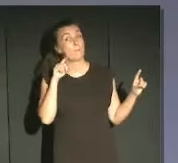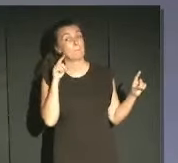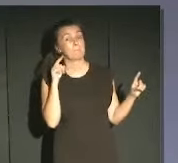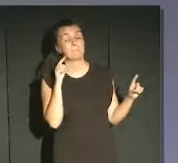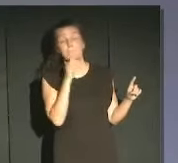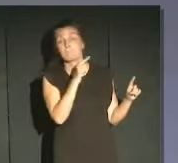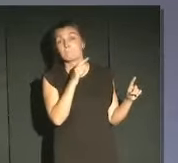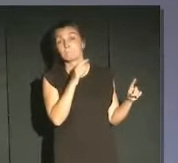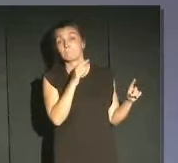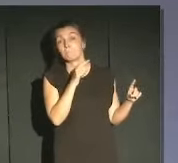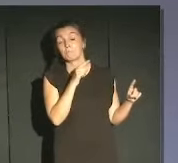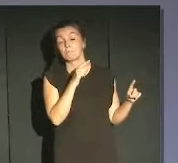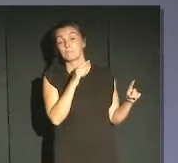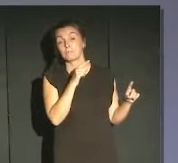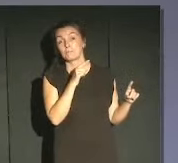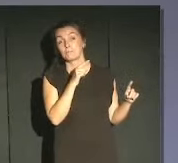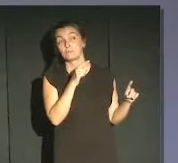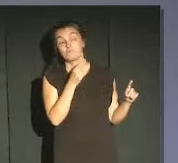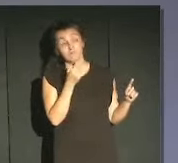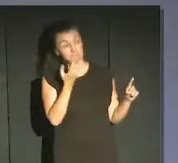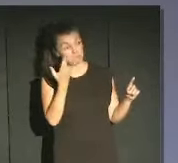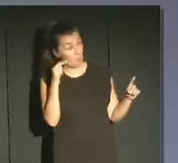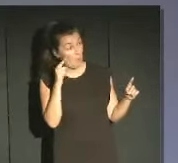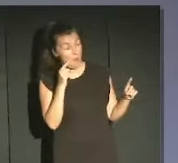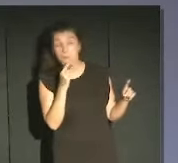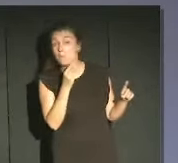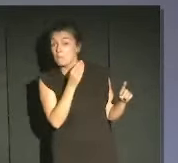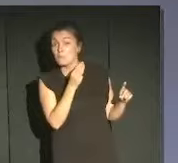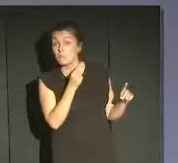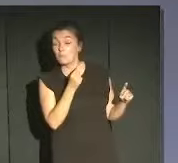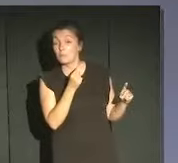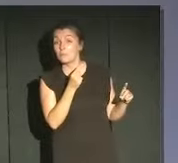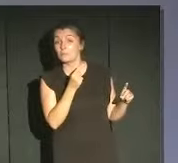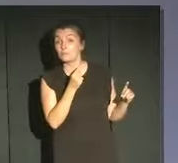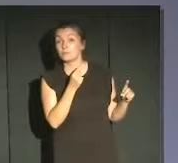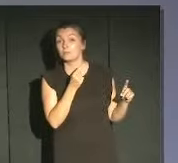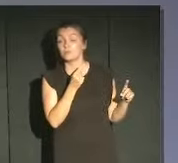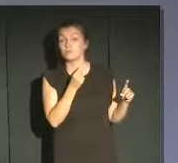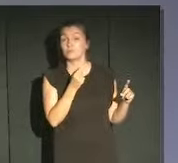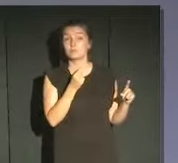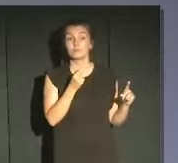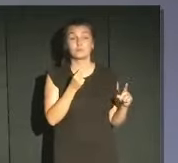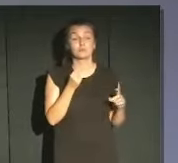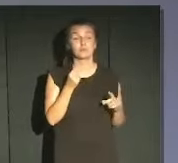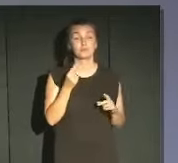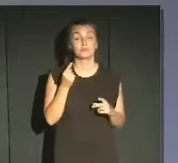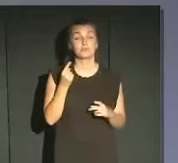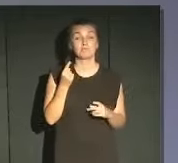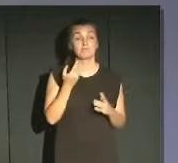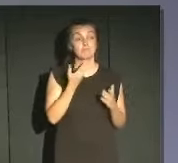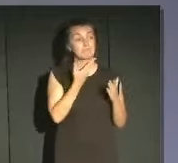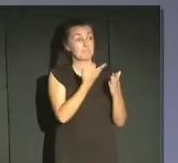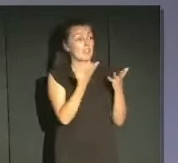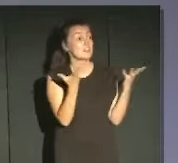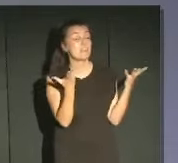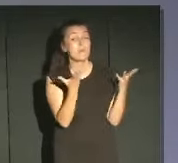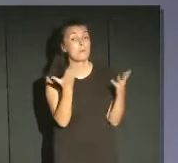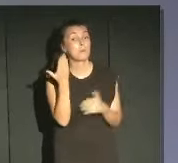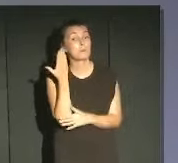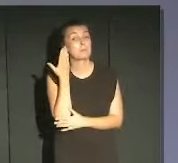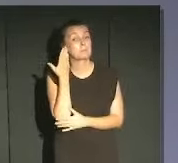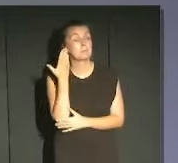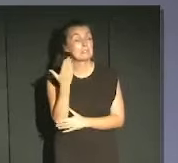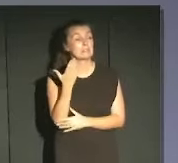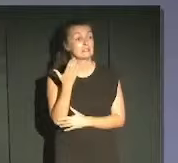l'Europe que serait l'Europe si comme tant d'autres nos pères n'avait osé